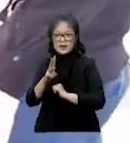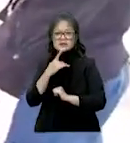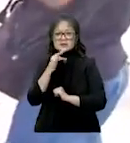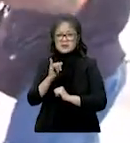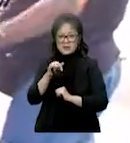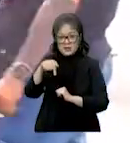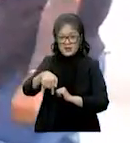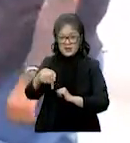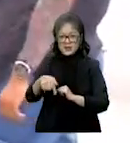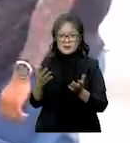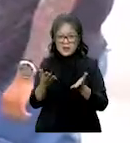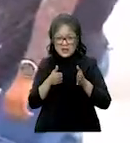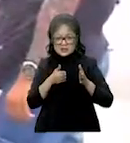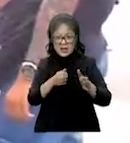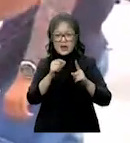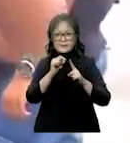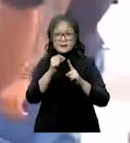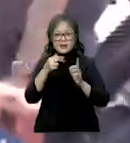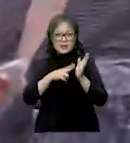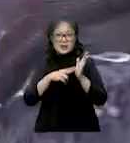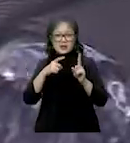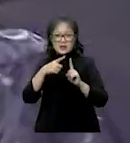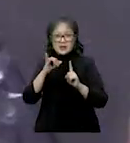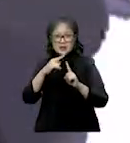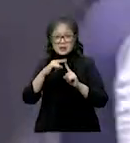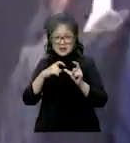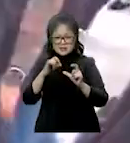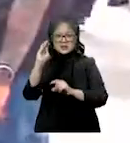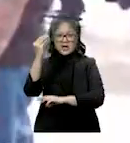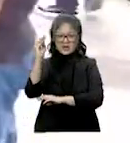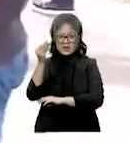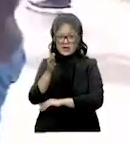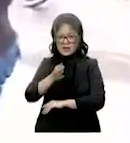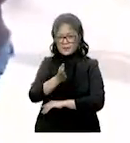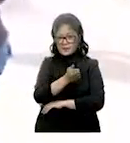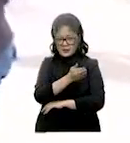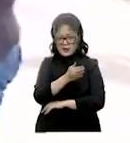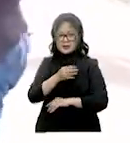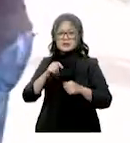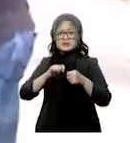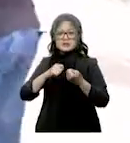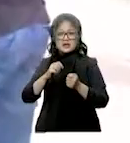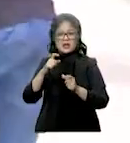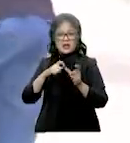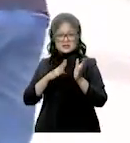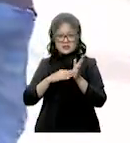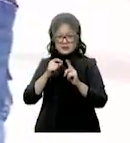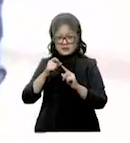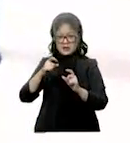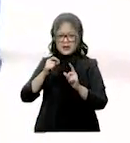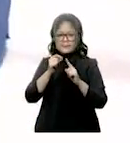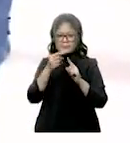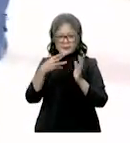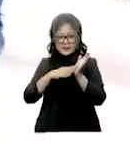ini, yakni di Jalan Perintis Kemerdekaan Jakarta Timur. Razia uji coba emisi kendaraan bermotor ini sudah dimulai pada